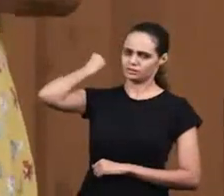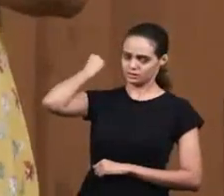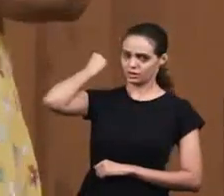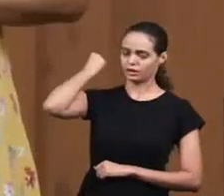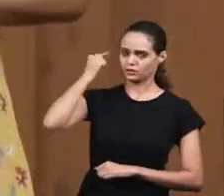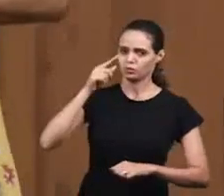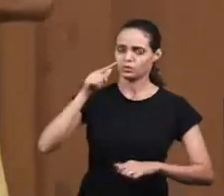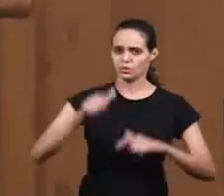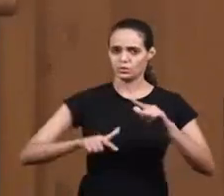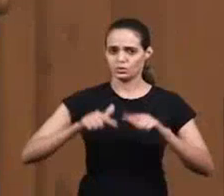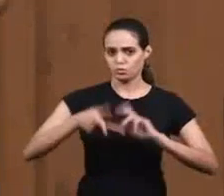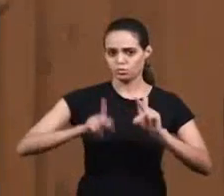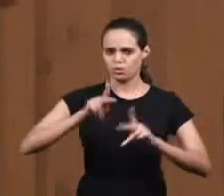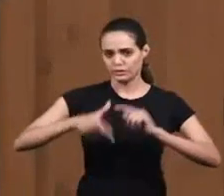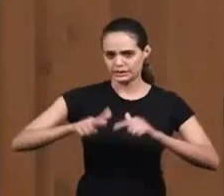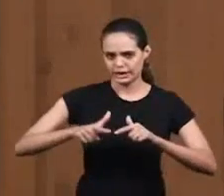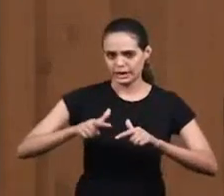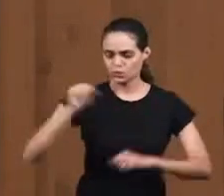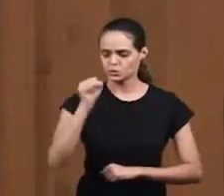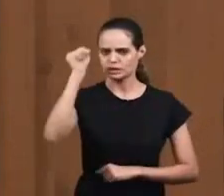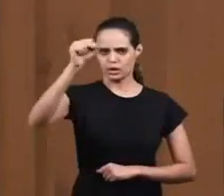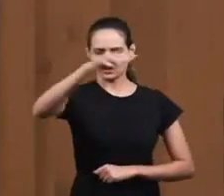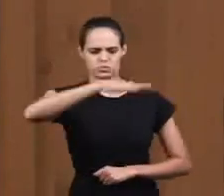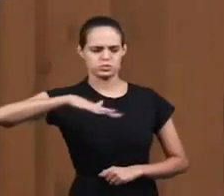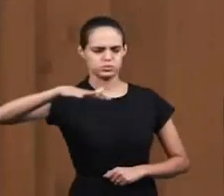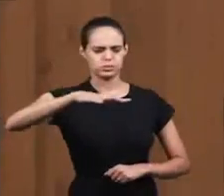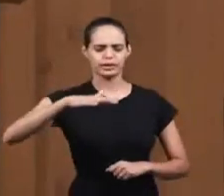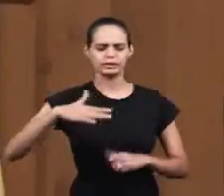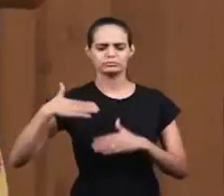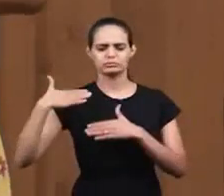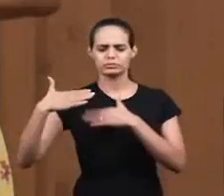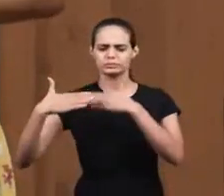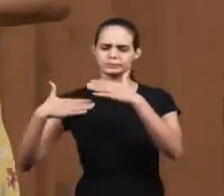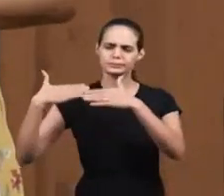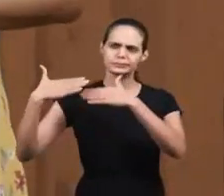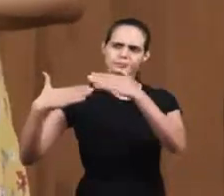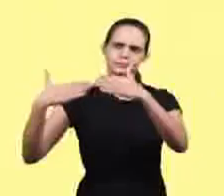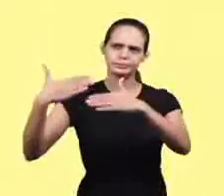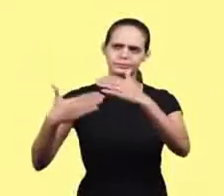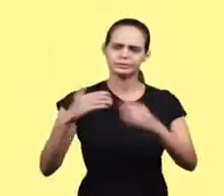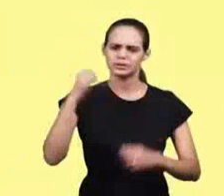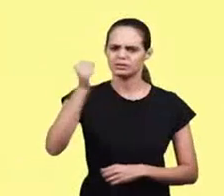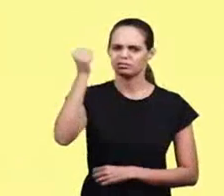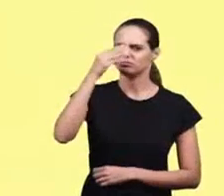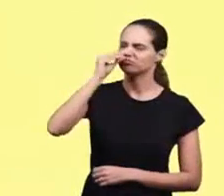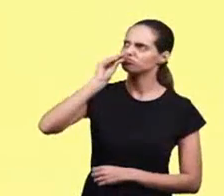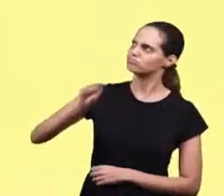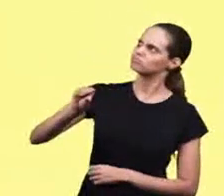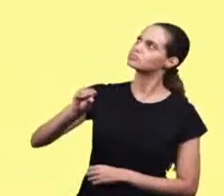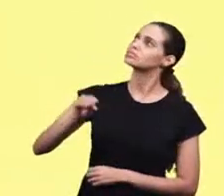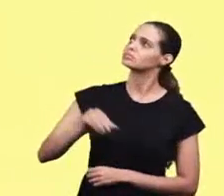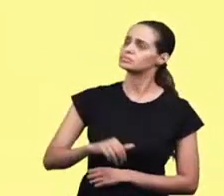In diesem Zeitraum war derjenige, der über Israel herrschte, Saul. Die Zeit, sie verging und Saul war dem Herrn